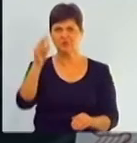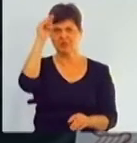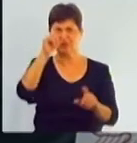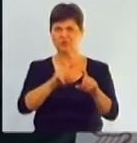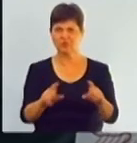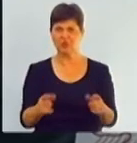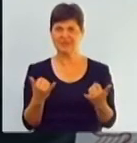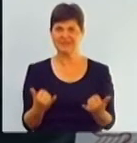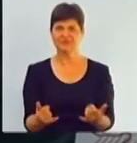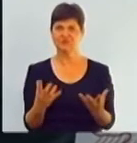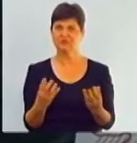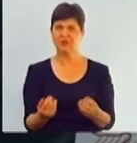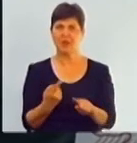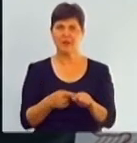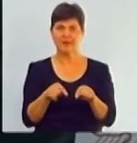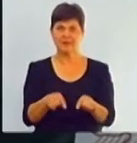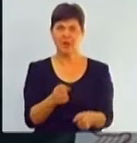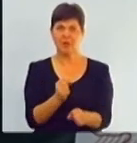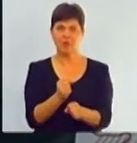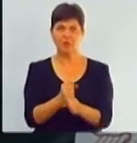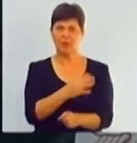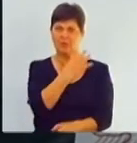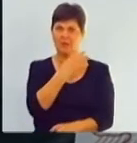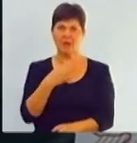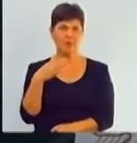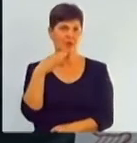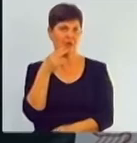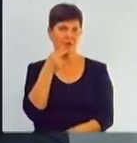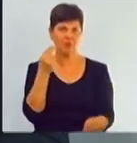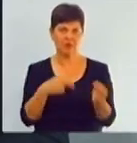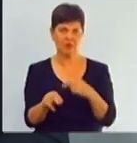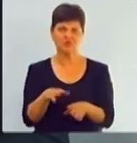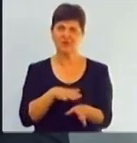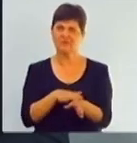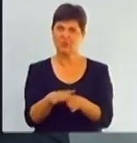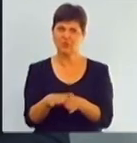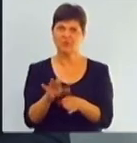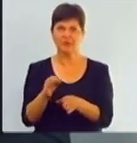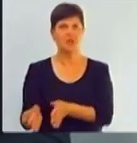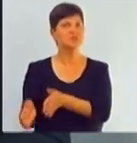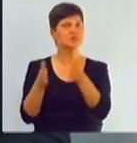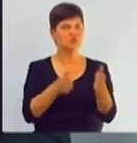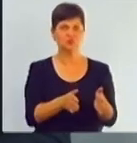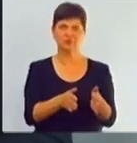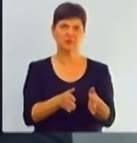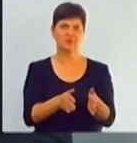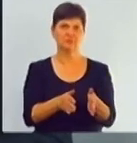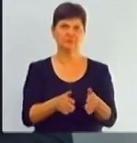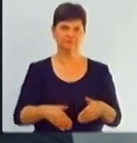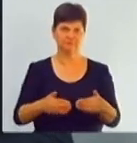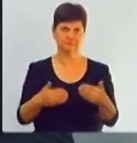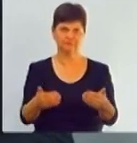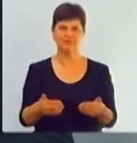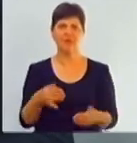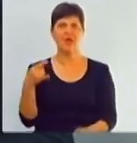сьогоднішній день ця робота набагато краще виконується і зрушилась, скажімо так, з мертвої точки. Автопарк